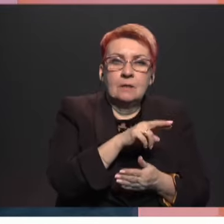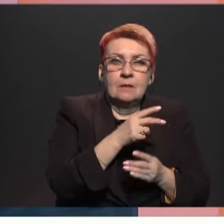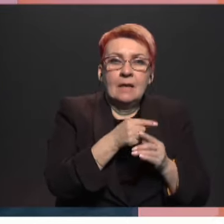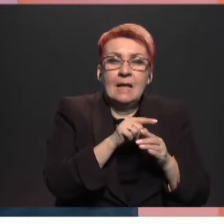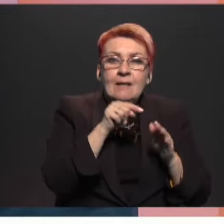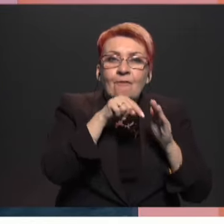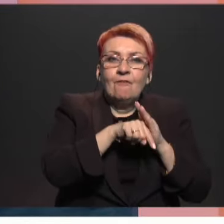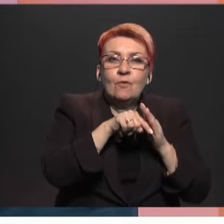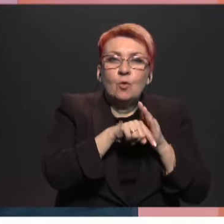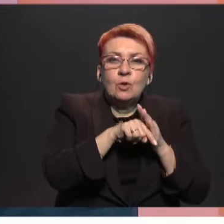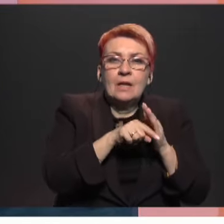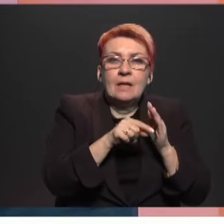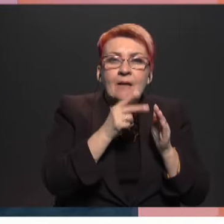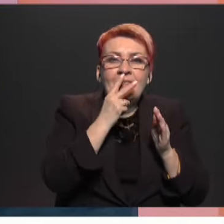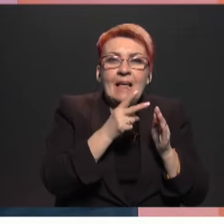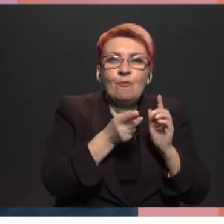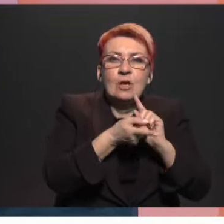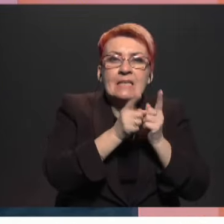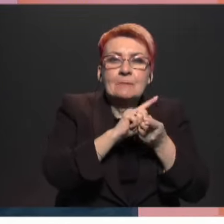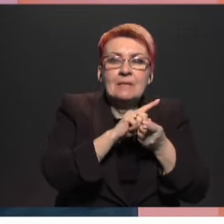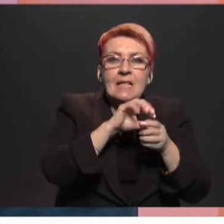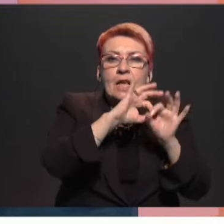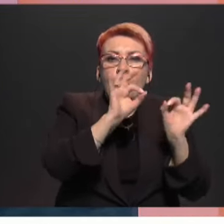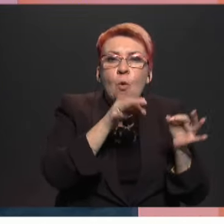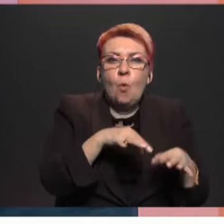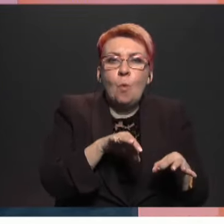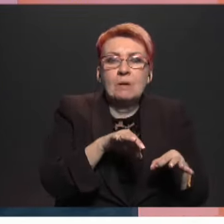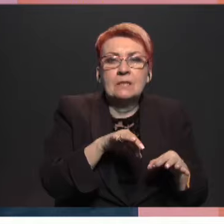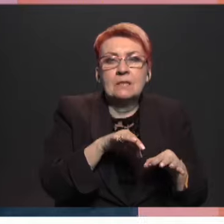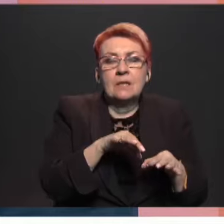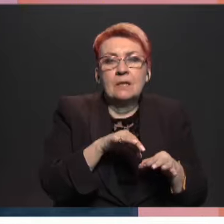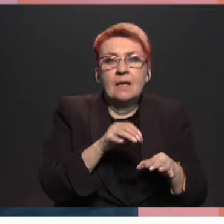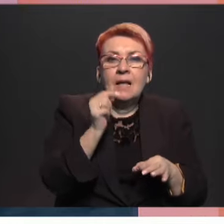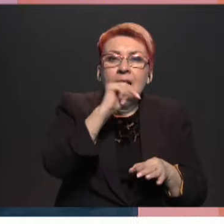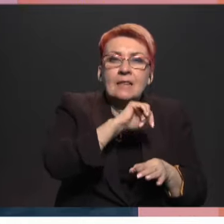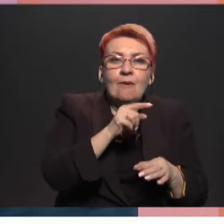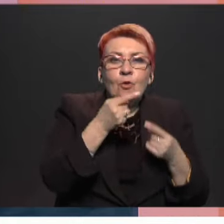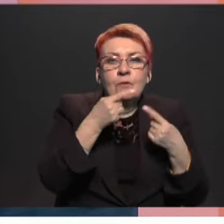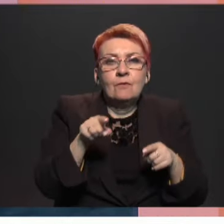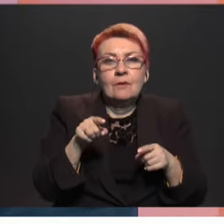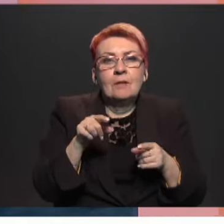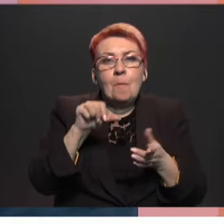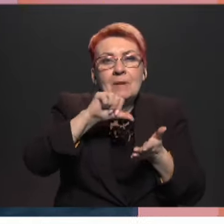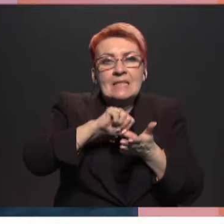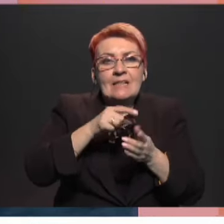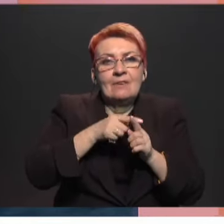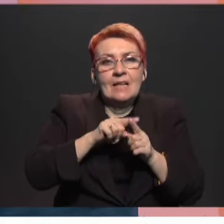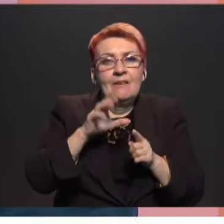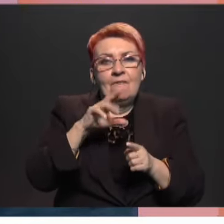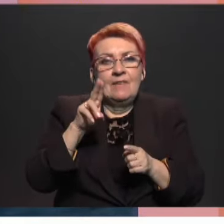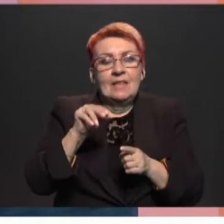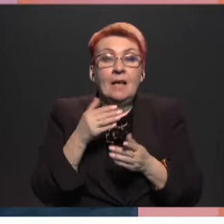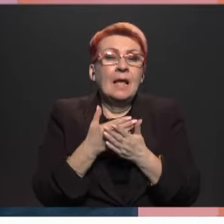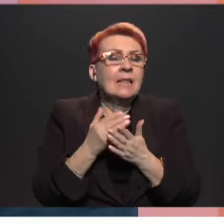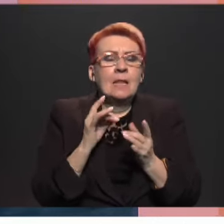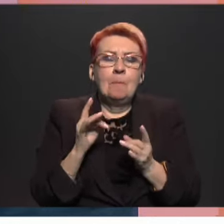внутривидовое изменение образа и вот того или иного представителя этого вида. Например, у нас